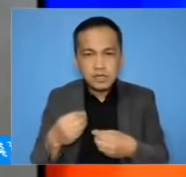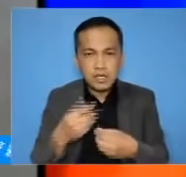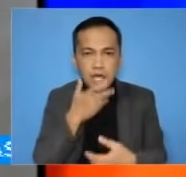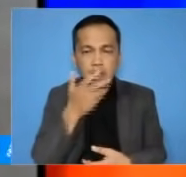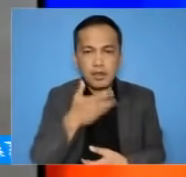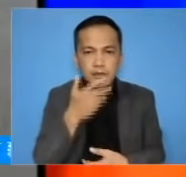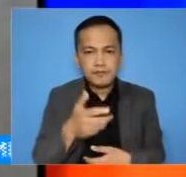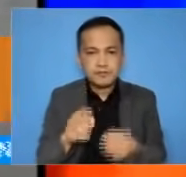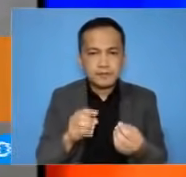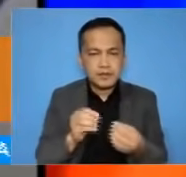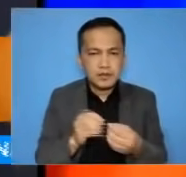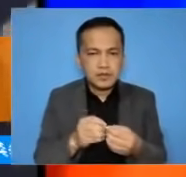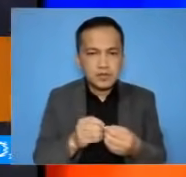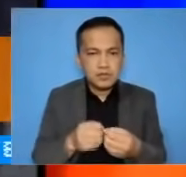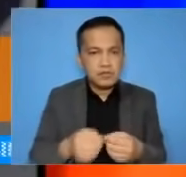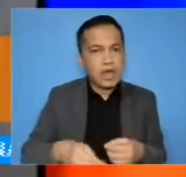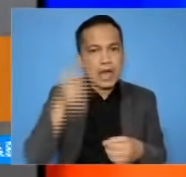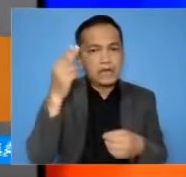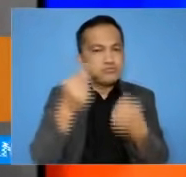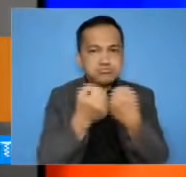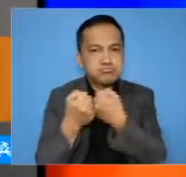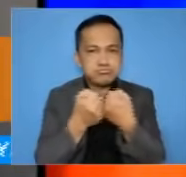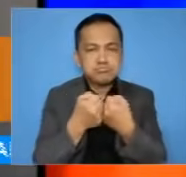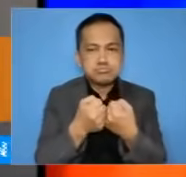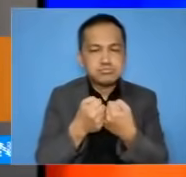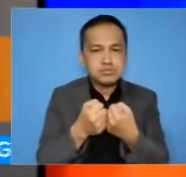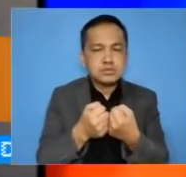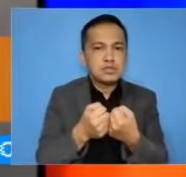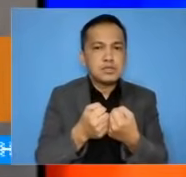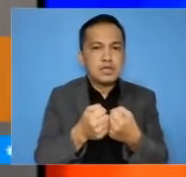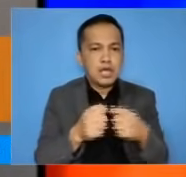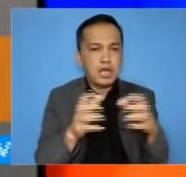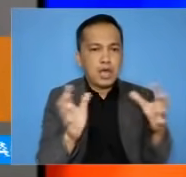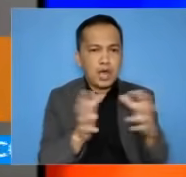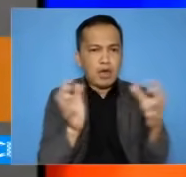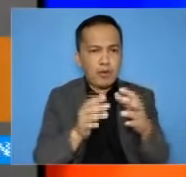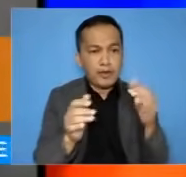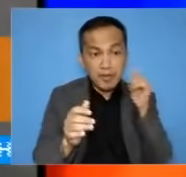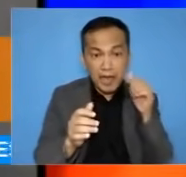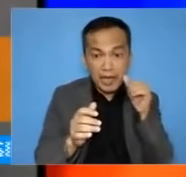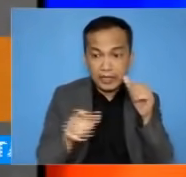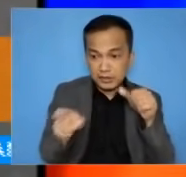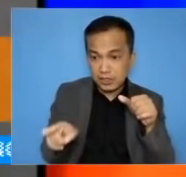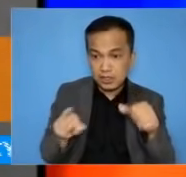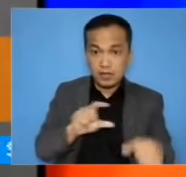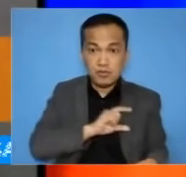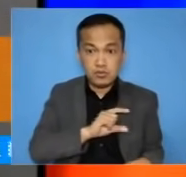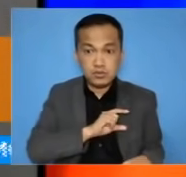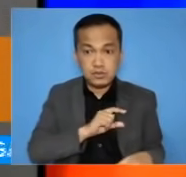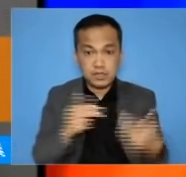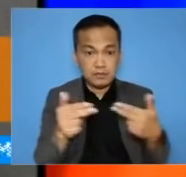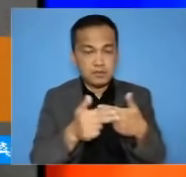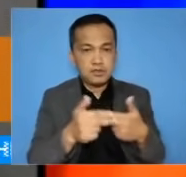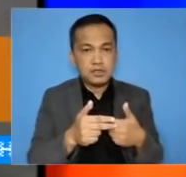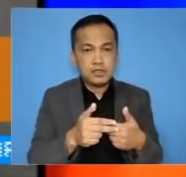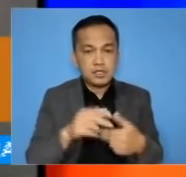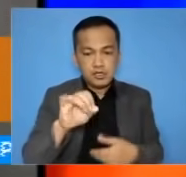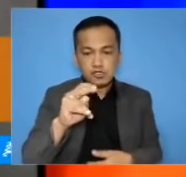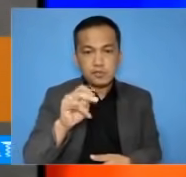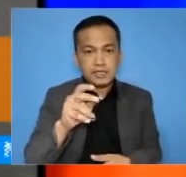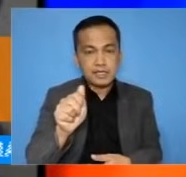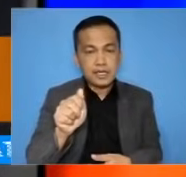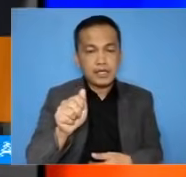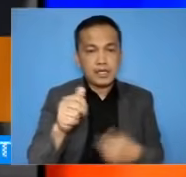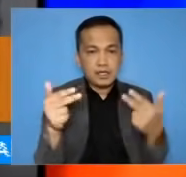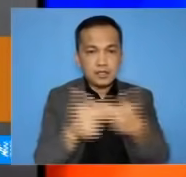Mabilis na tumaas ang tensyon sa pagkatalo ng babae ito at nang sumita sa kanyang traffic enforcer sa Osmeña Highway sa